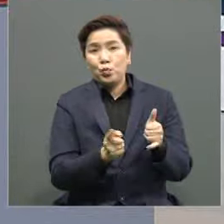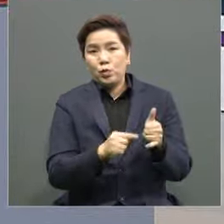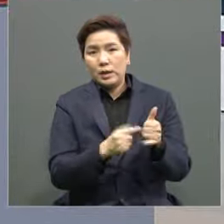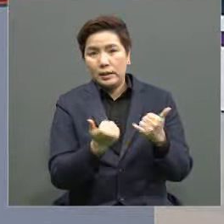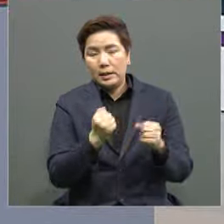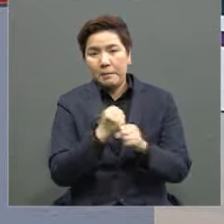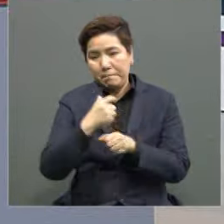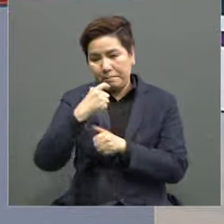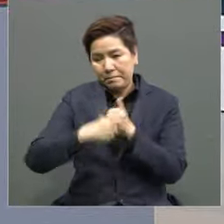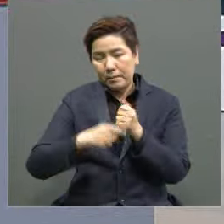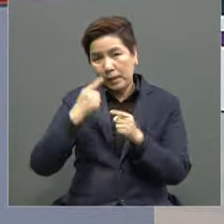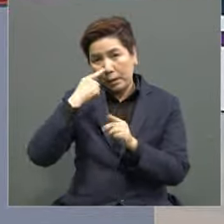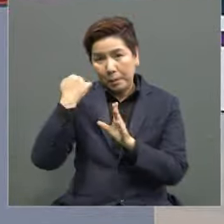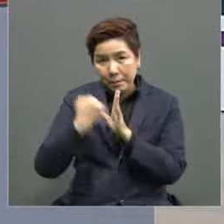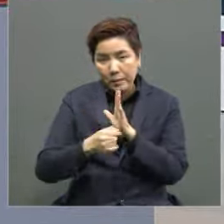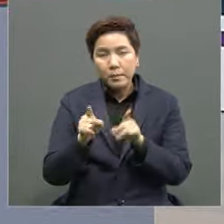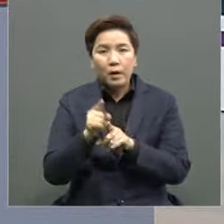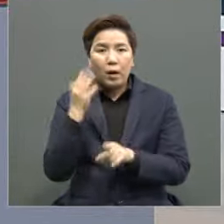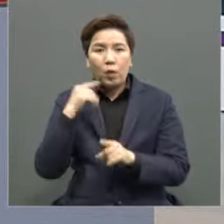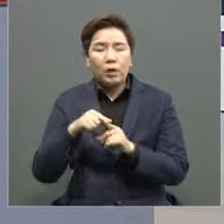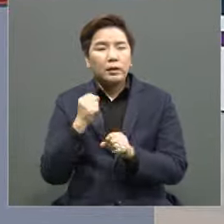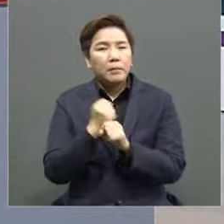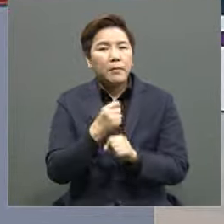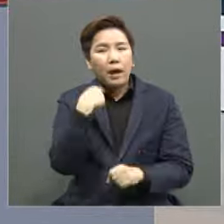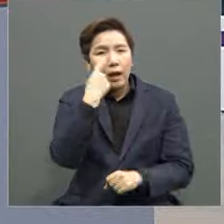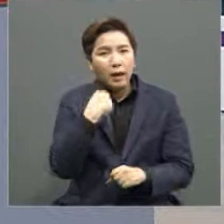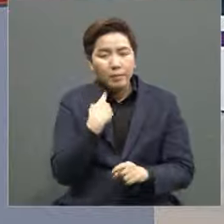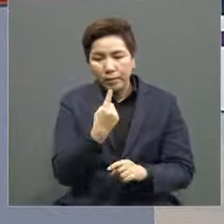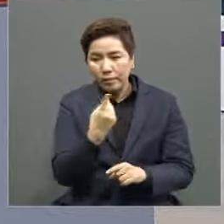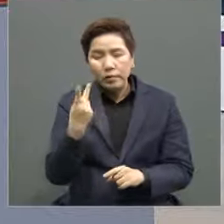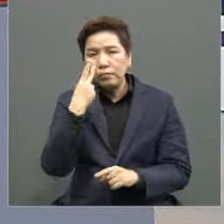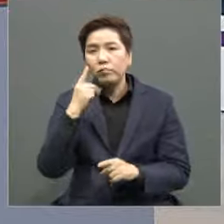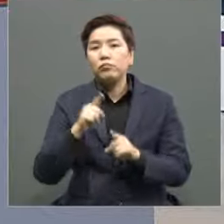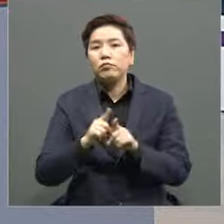จอพฤติกรรมแบบนี้ก่อนหน้านี้กับคดีใครบ้างในพื้นที่ก็โดนเหมือนกัน ใช่ครับ